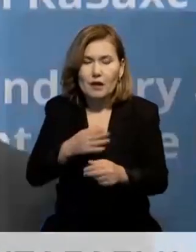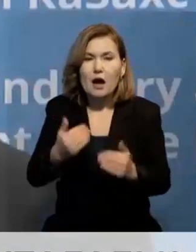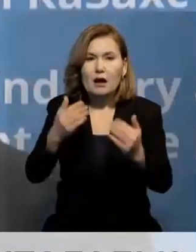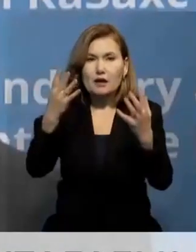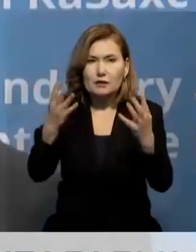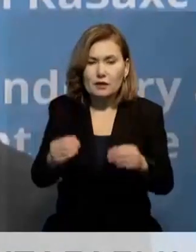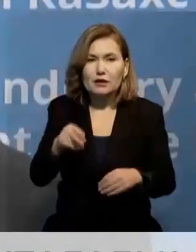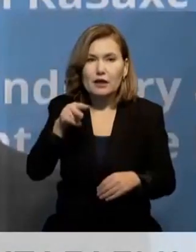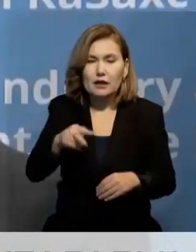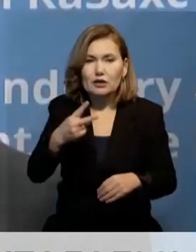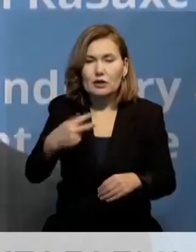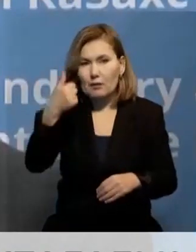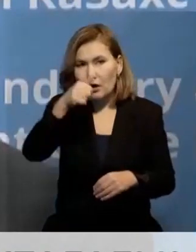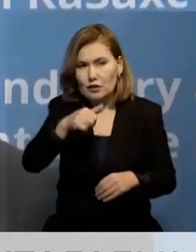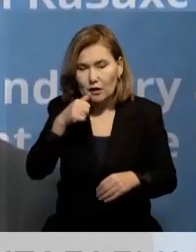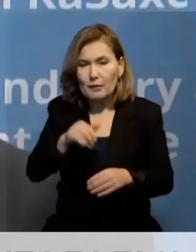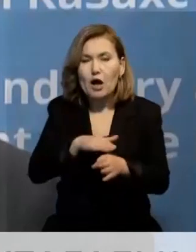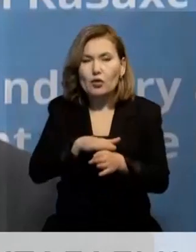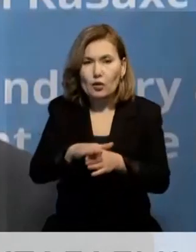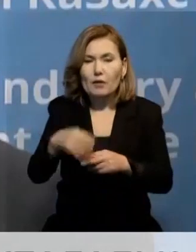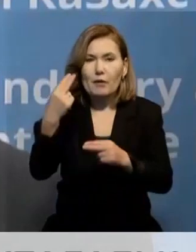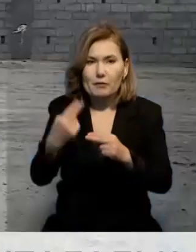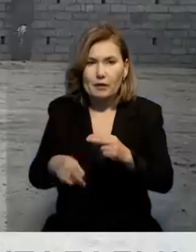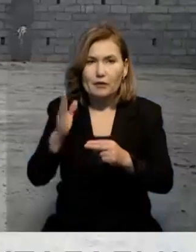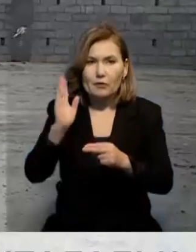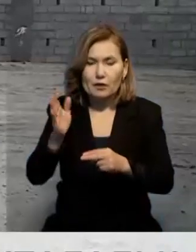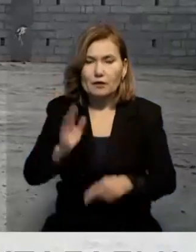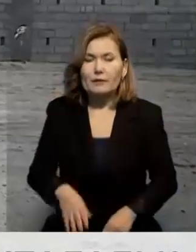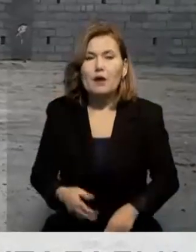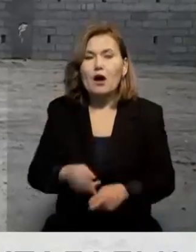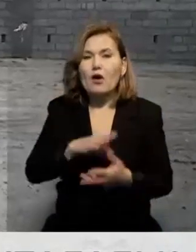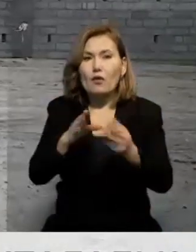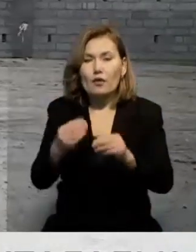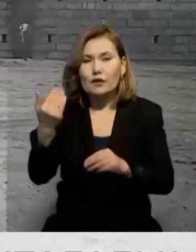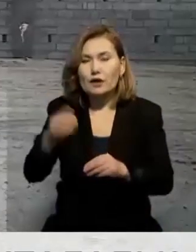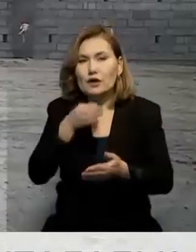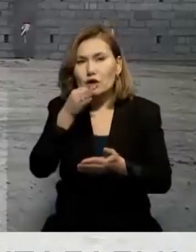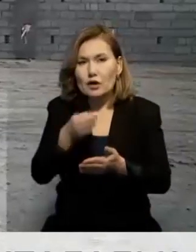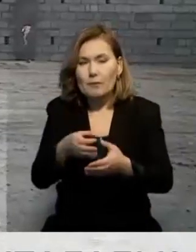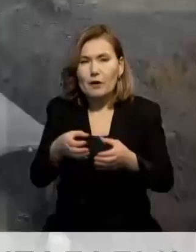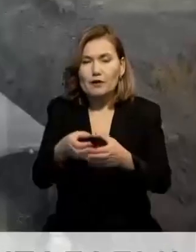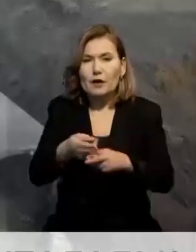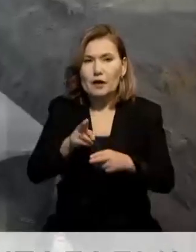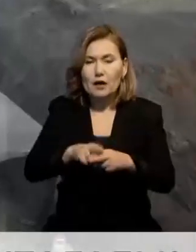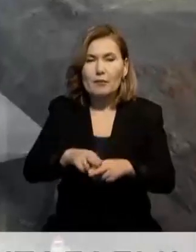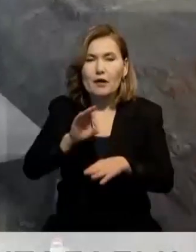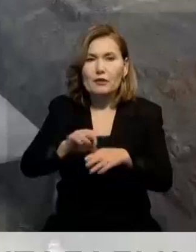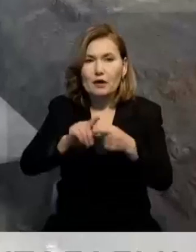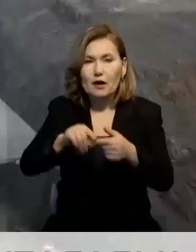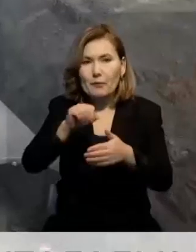қазір 2023 жылдың соңында толығымен берілетін болады. Жауаптылардың айтуынша, құрылыс пандемия кезінде тұралап